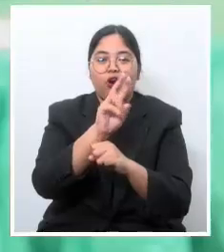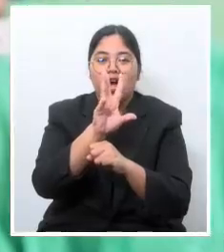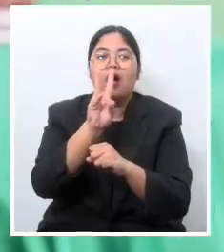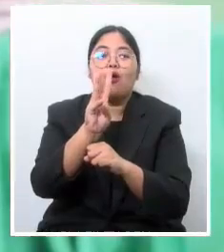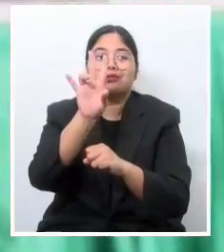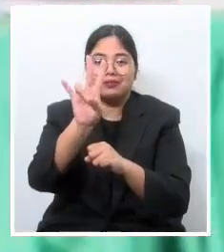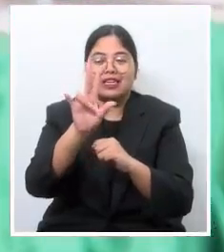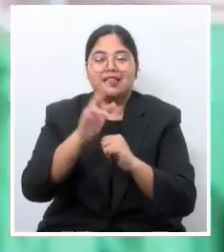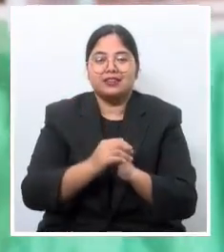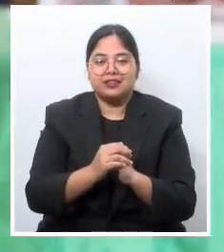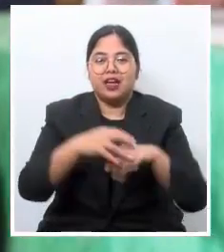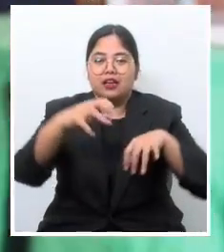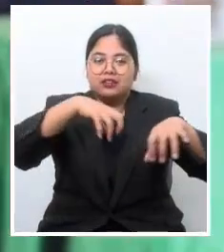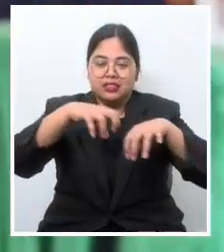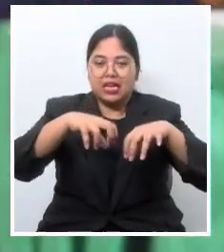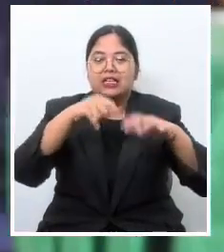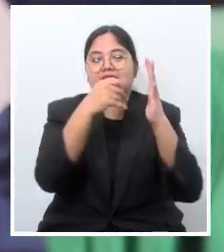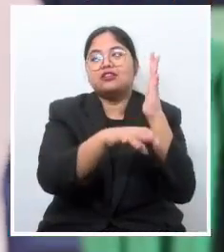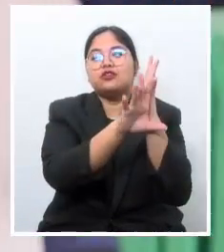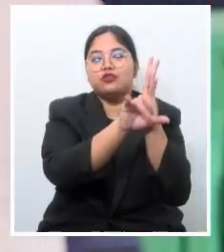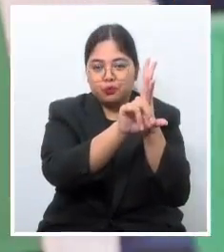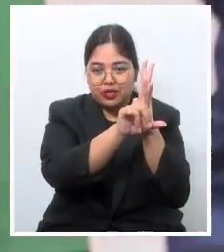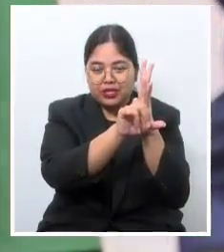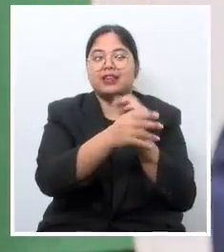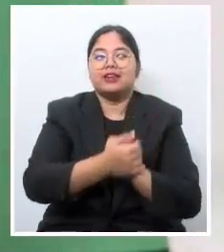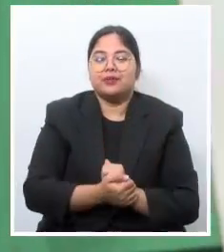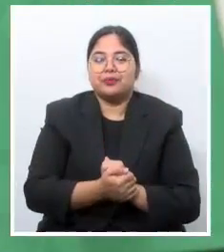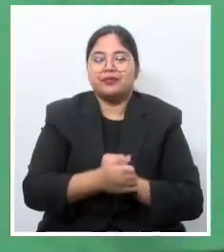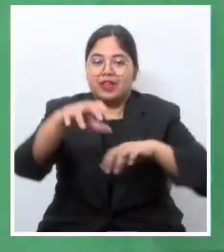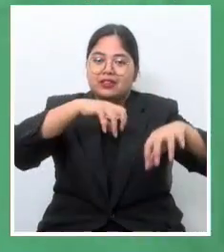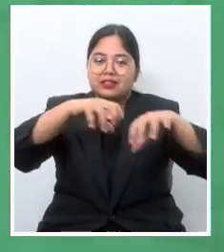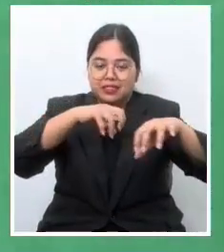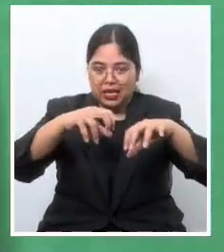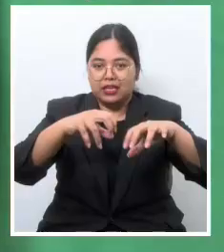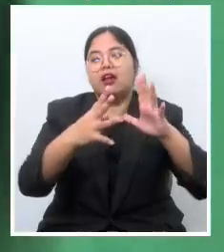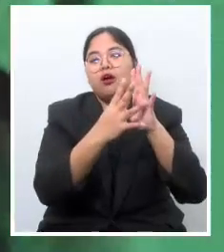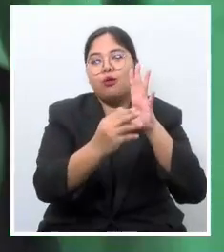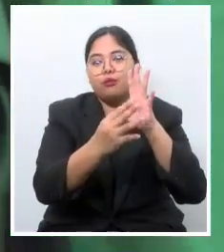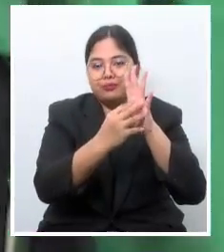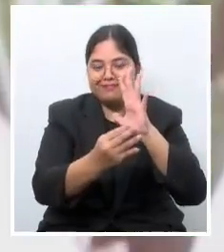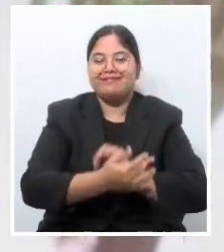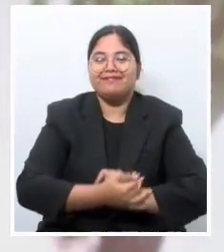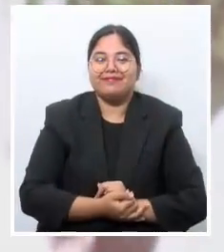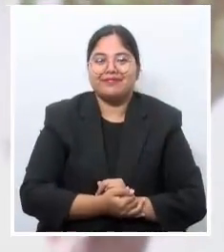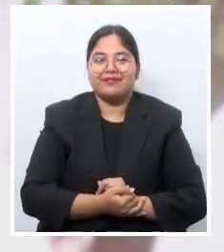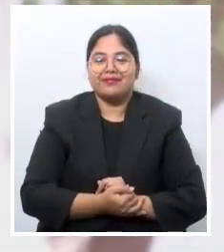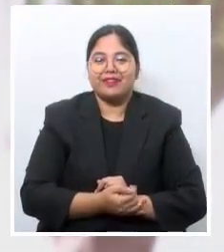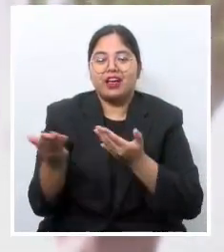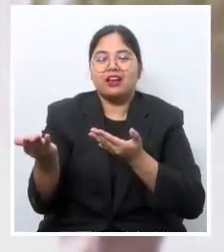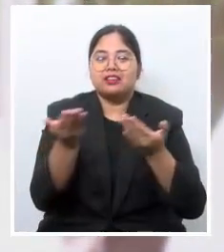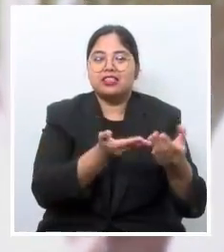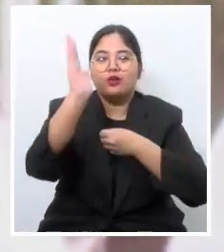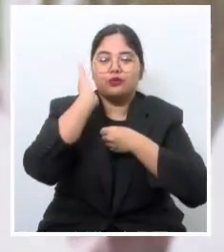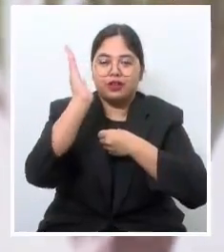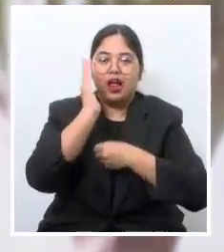2567ณสวนนงนุชพัทยาอำเภอสัตหีบจังหวัดชลบุรีโดยได้รับเกียรติจาก